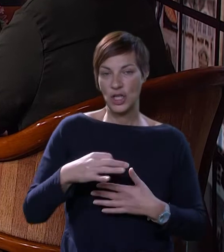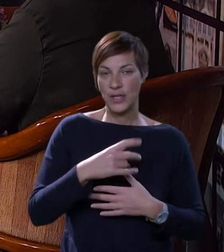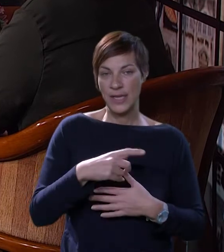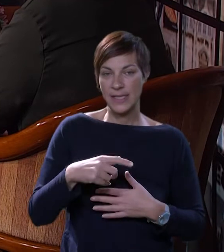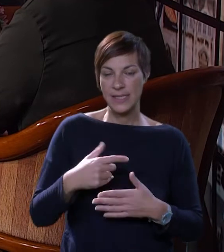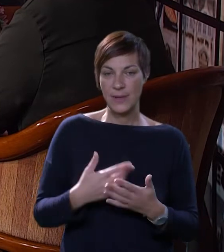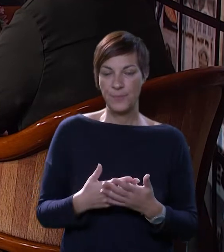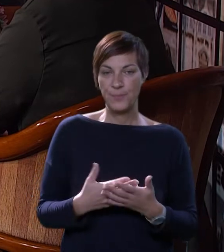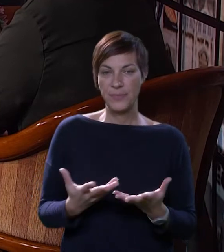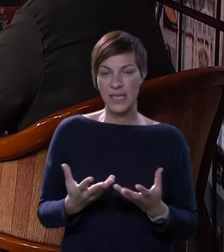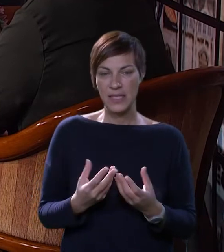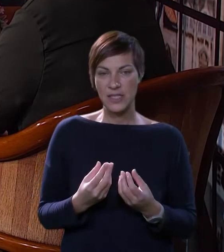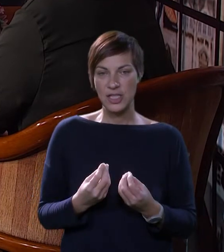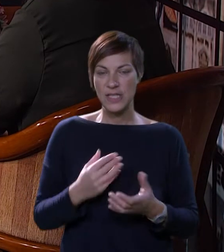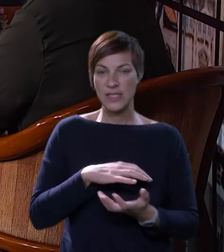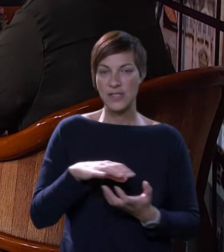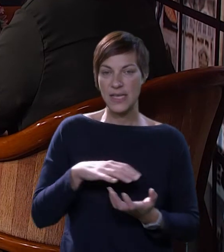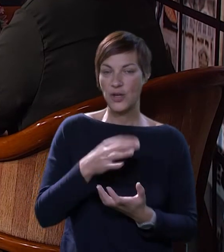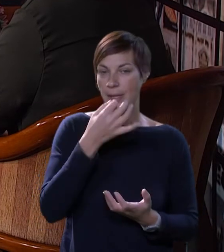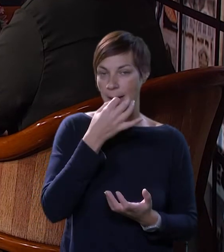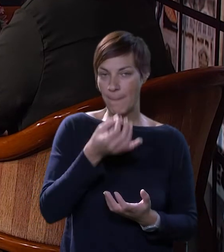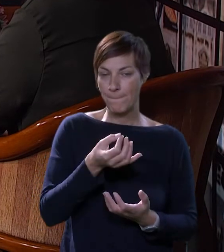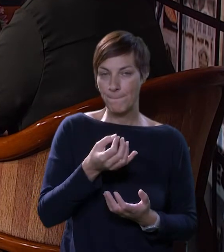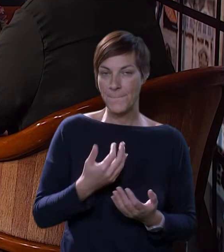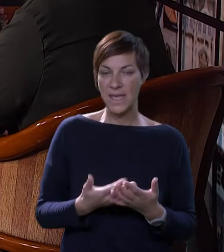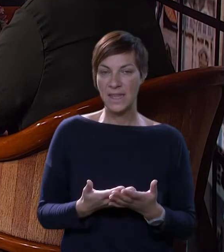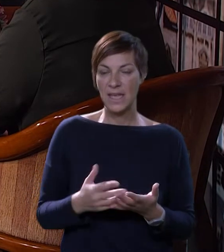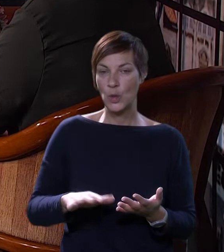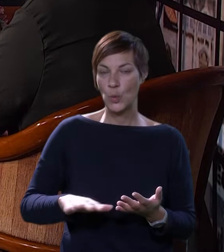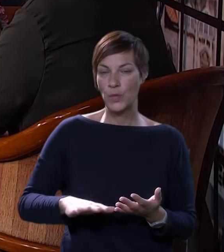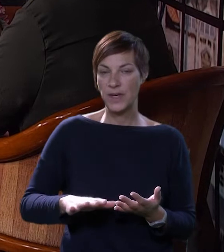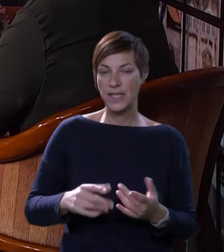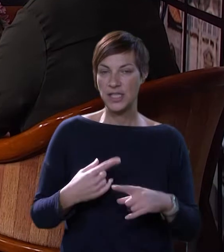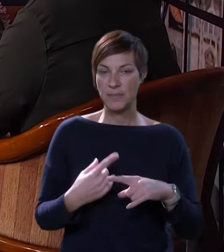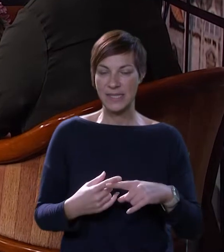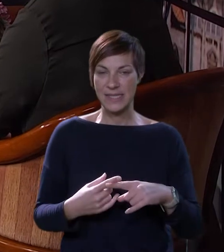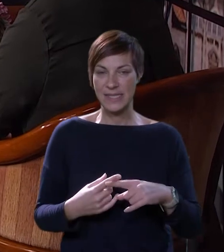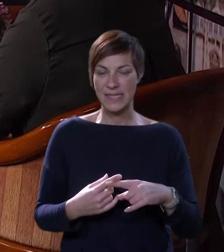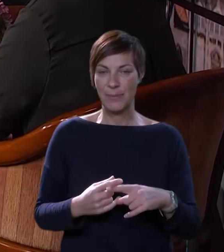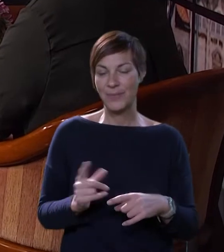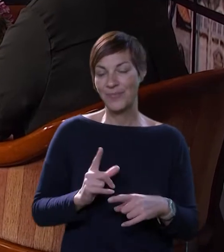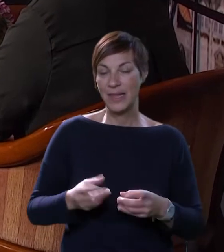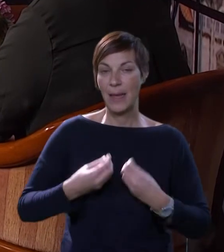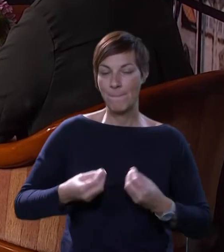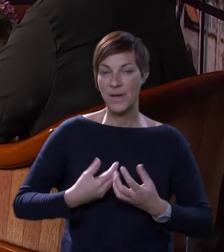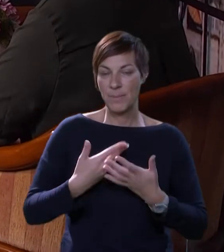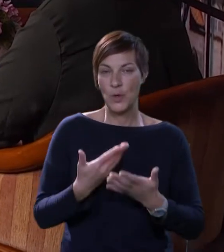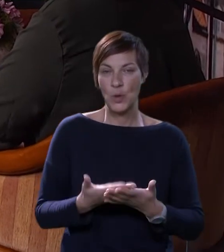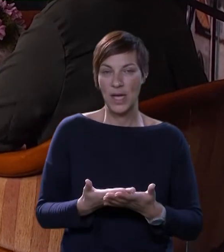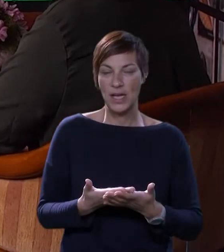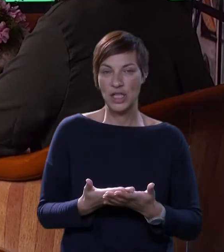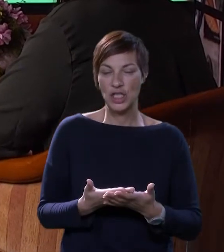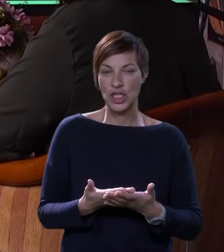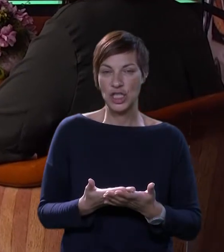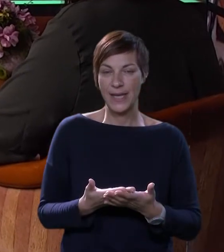djece. Često se možda roditelji pitaju, ono, u vrtićima je zabranjen, mislim zabranjen, nije preporuka nošenja